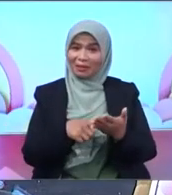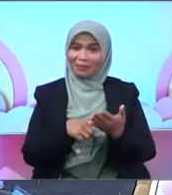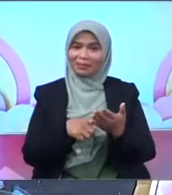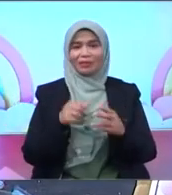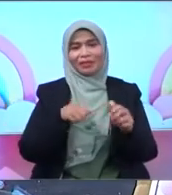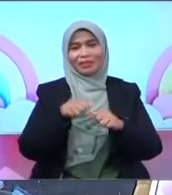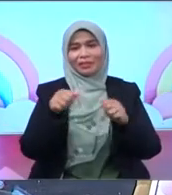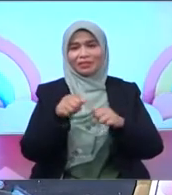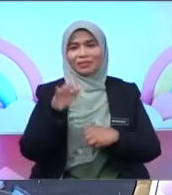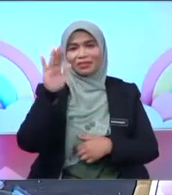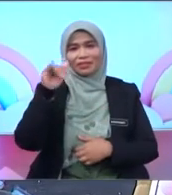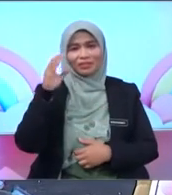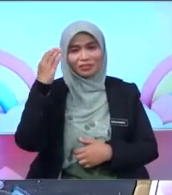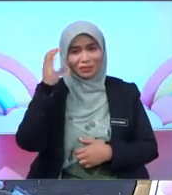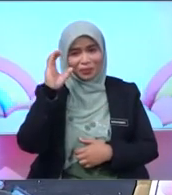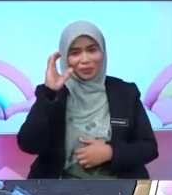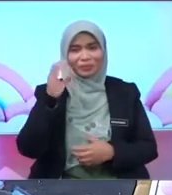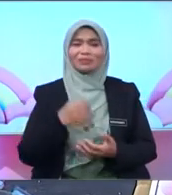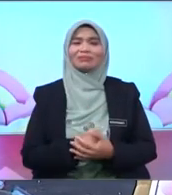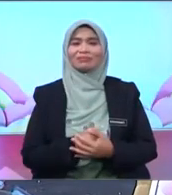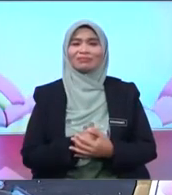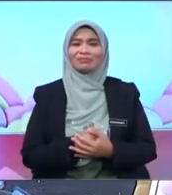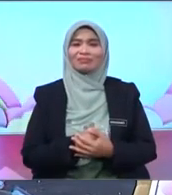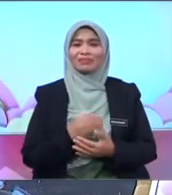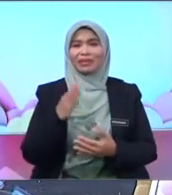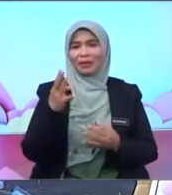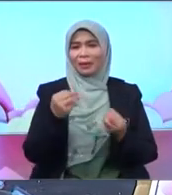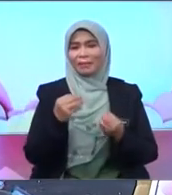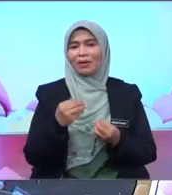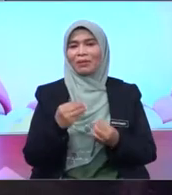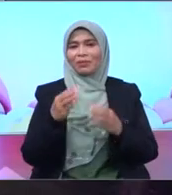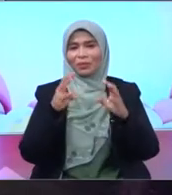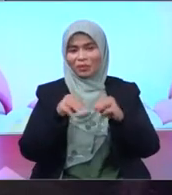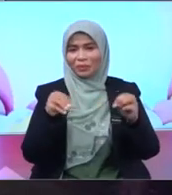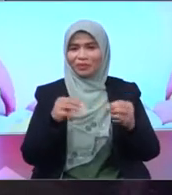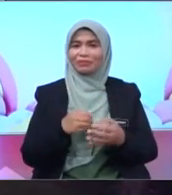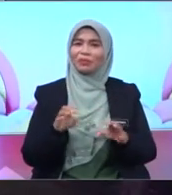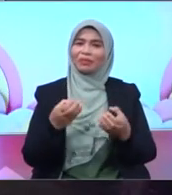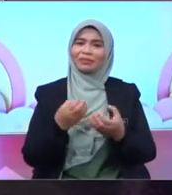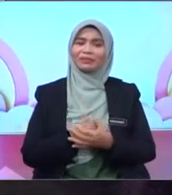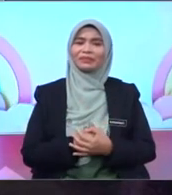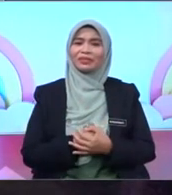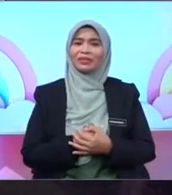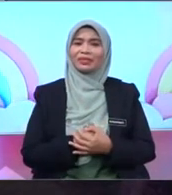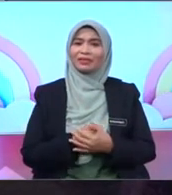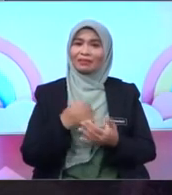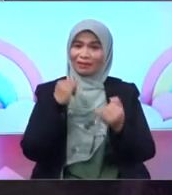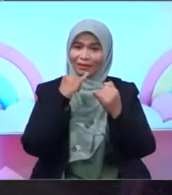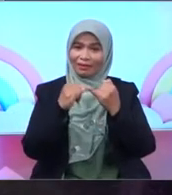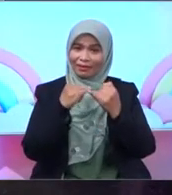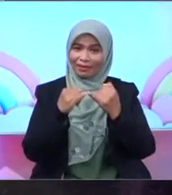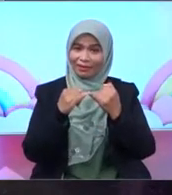Titian chegou Namira damuri rumah lakukan bersama-sama Oke Mira di segmen terakhir ini